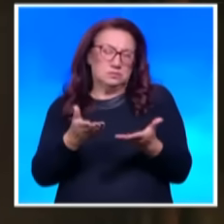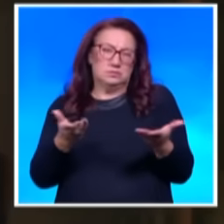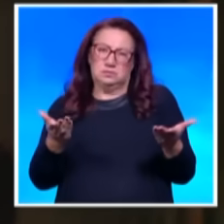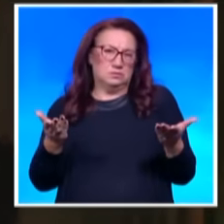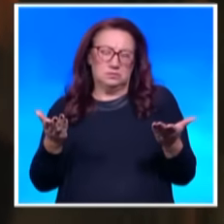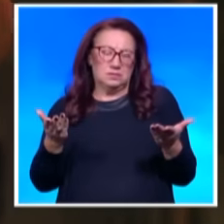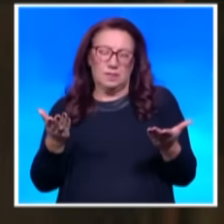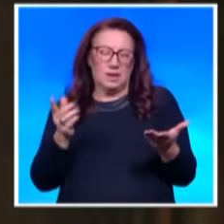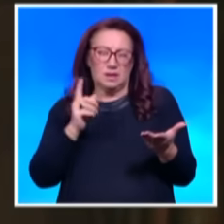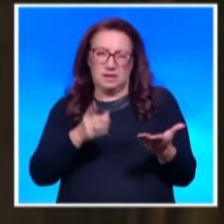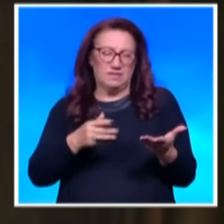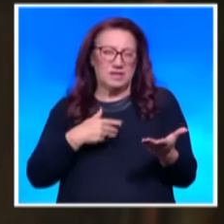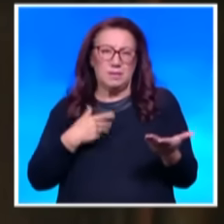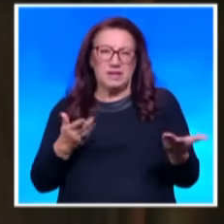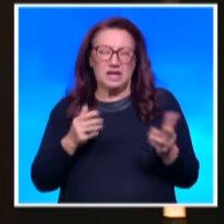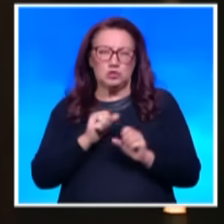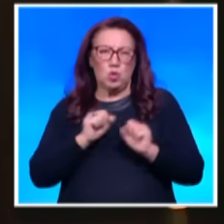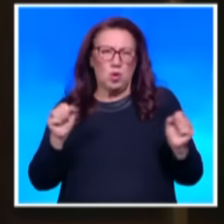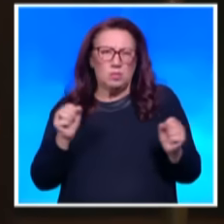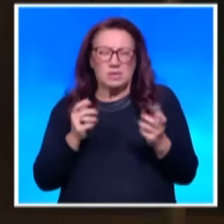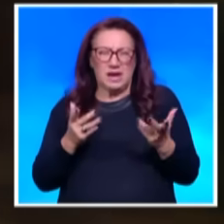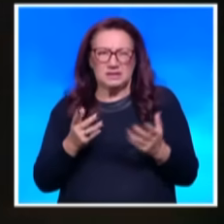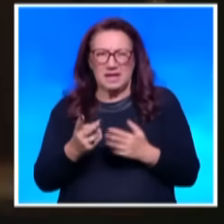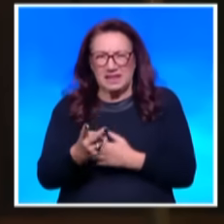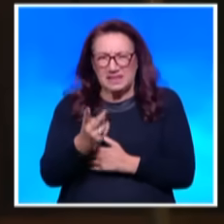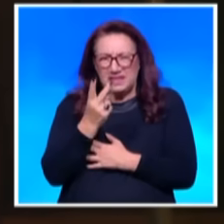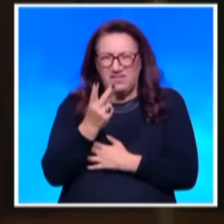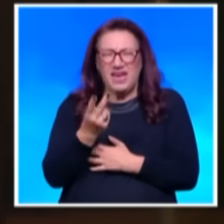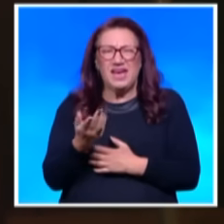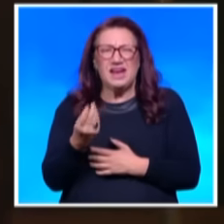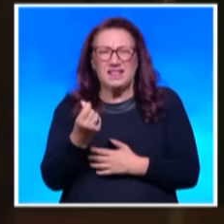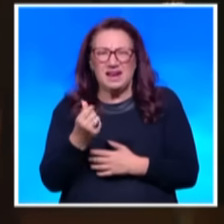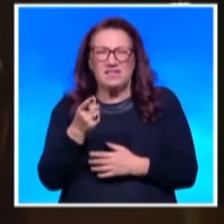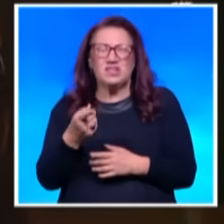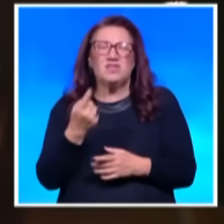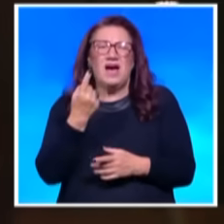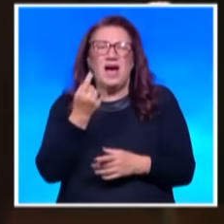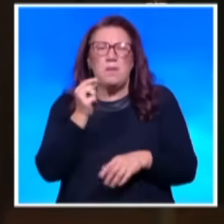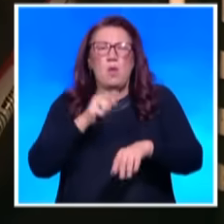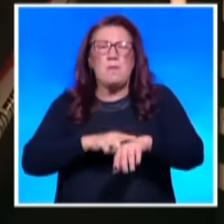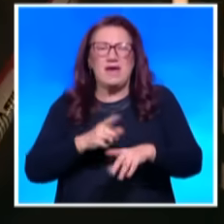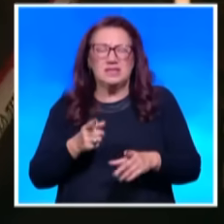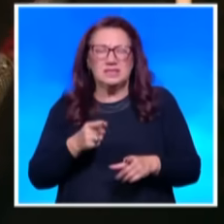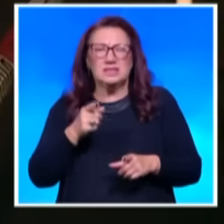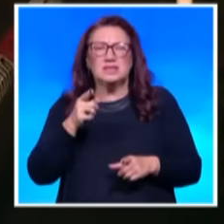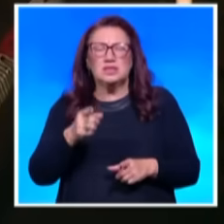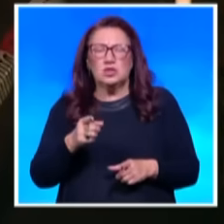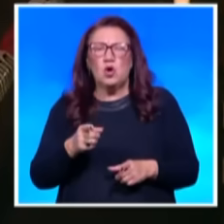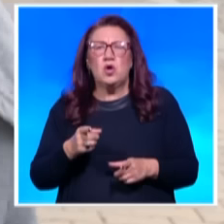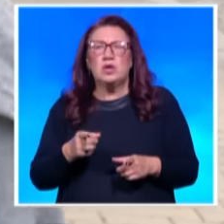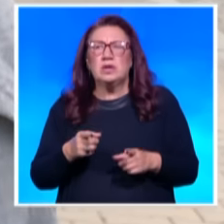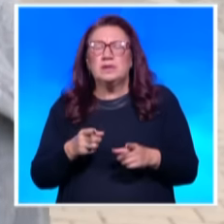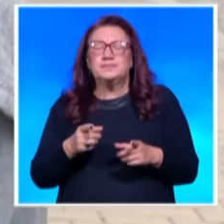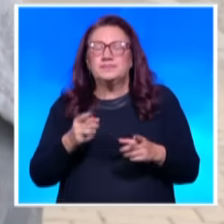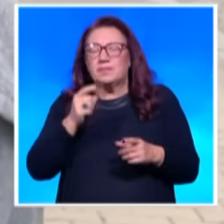на някаква реакция. 2000 лева в случая са просто една точка, един момент. Той се е оказал пусков